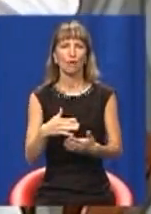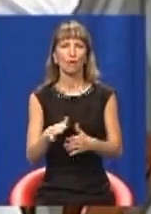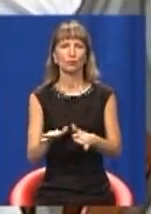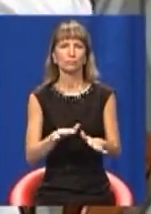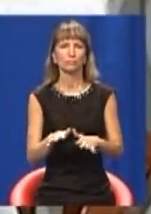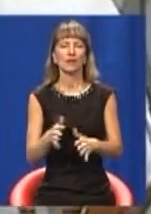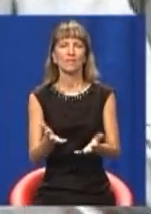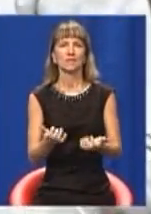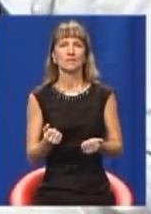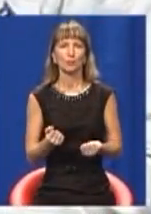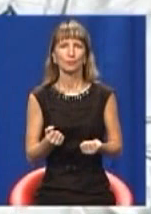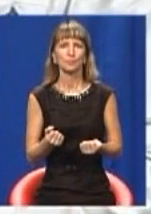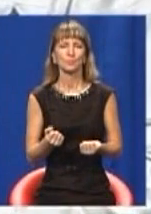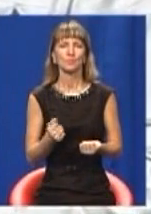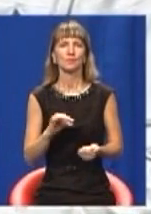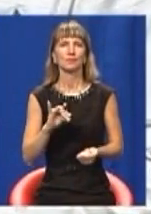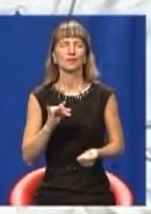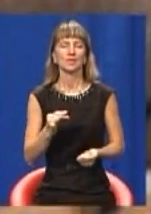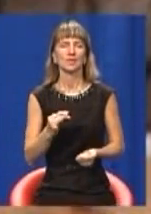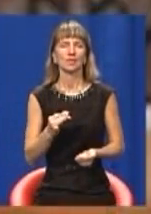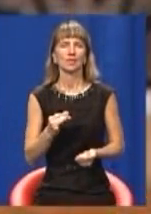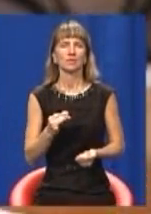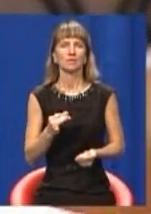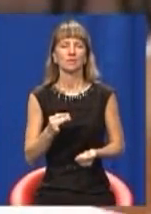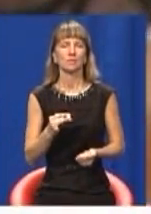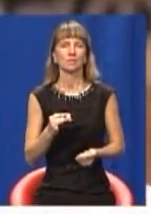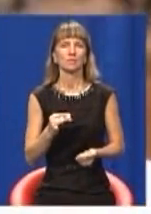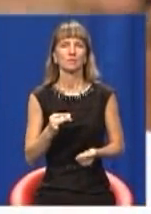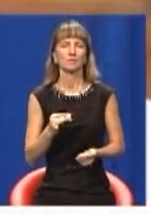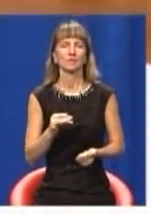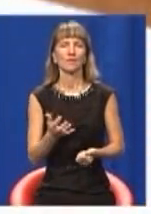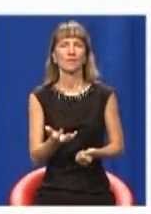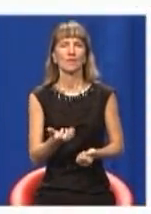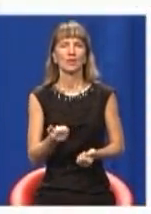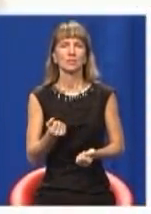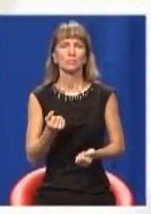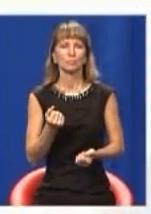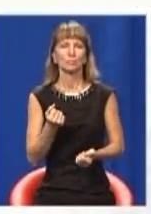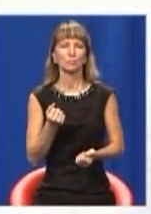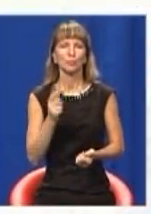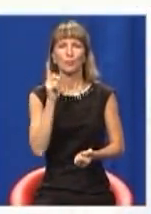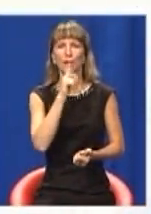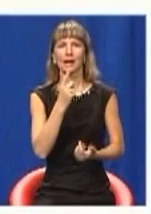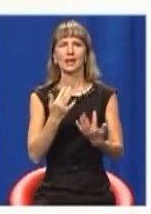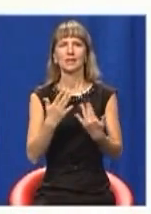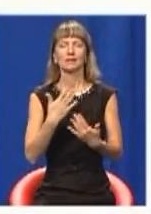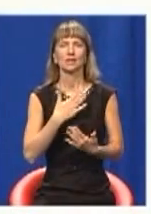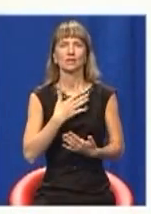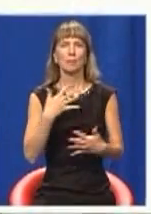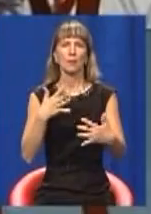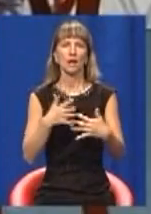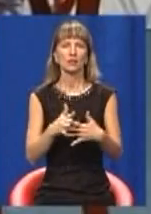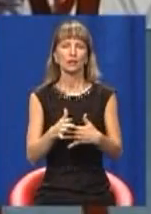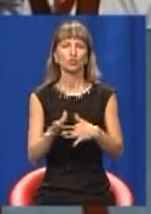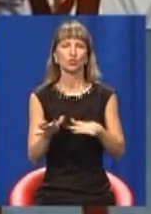Возьмем и выльем небольшое количество нашей прозрачной жидкости в